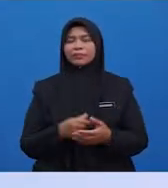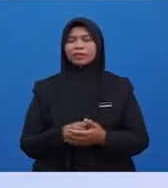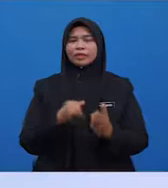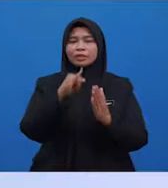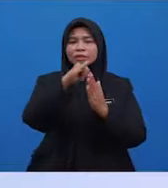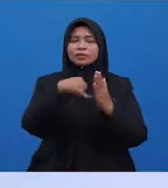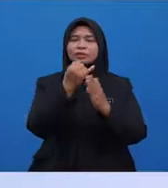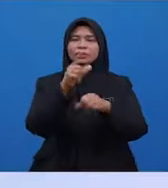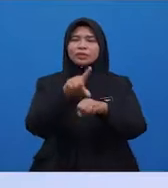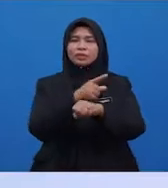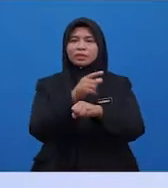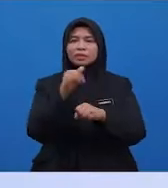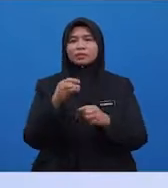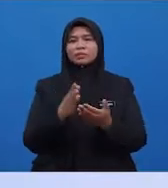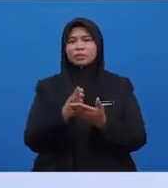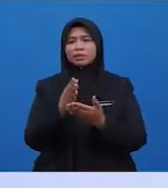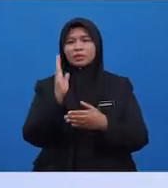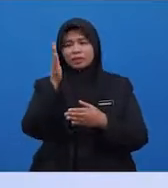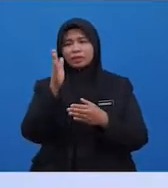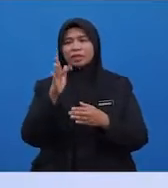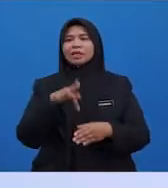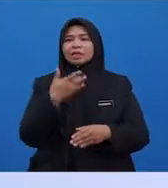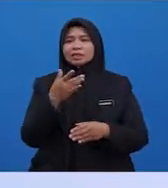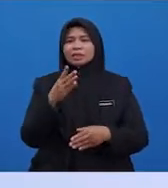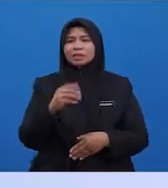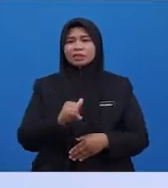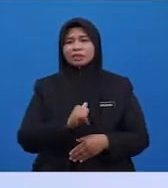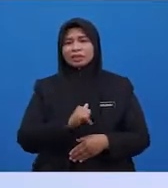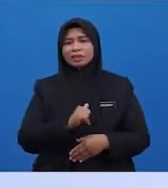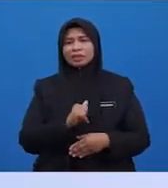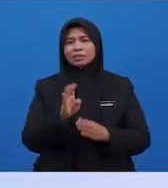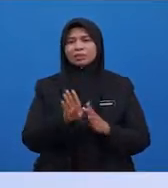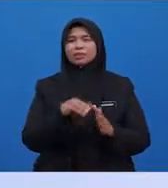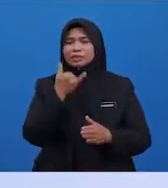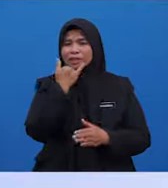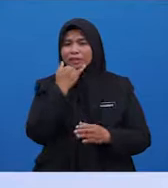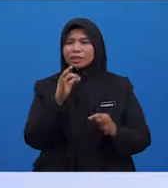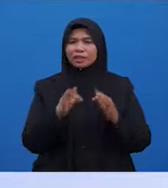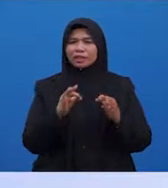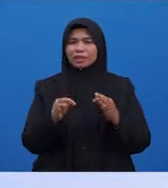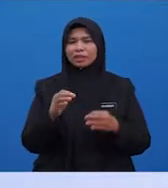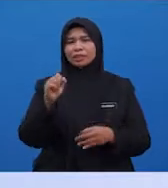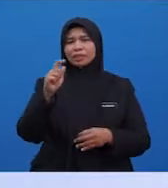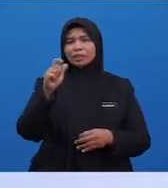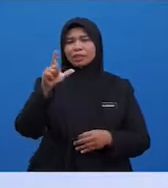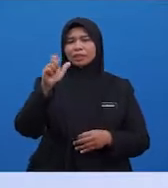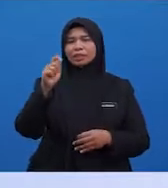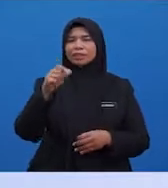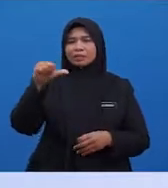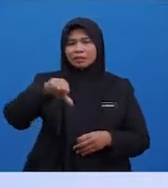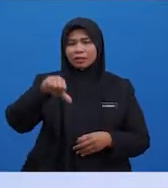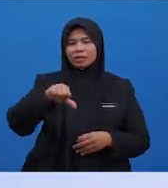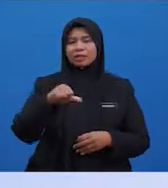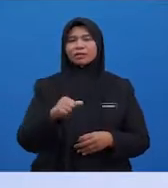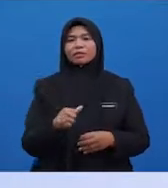Jurulatih yang berkomitmen akan merasakan dirinya bersalah sekiranya atletnya gagal atau kalah